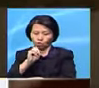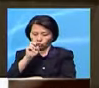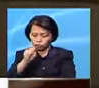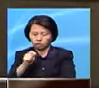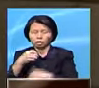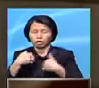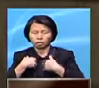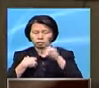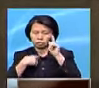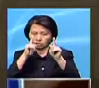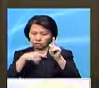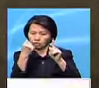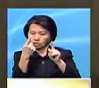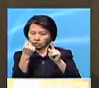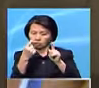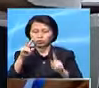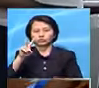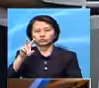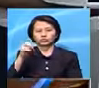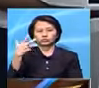adalah 1 November